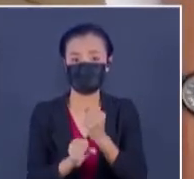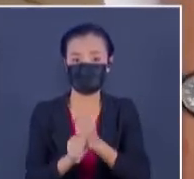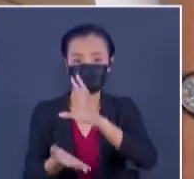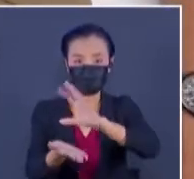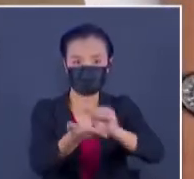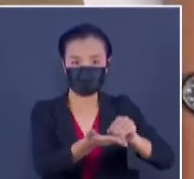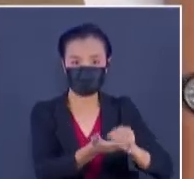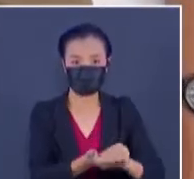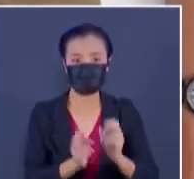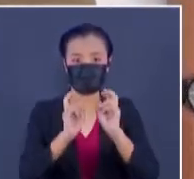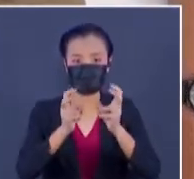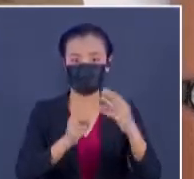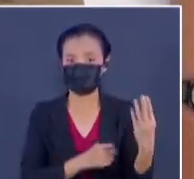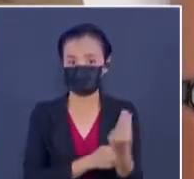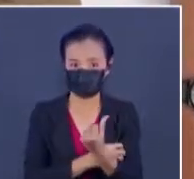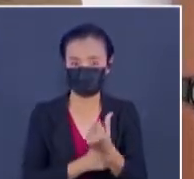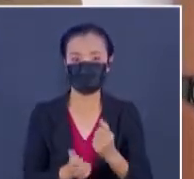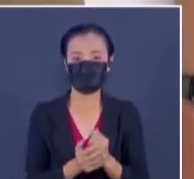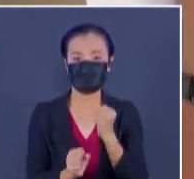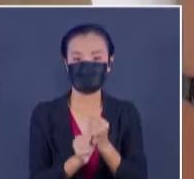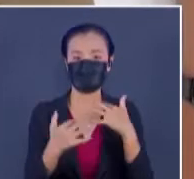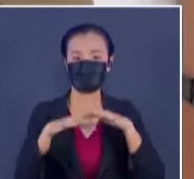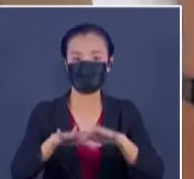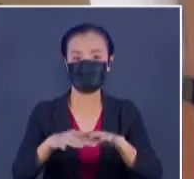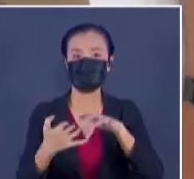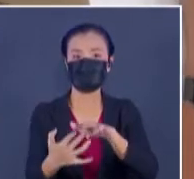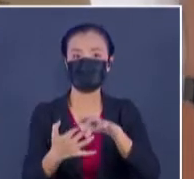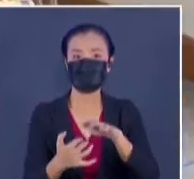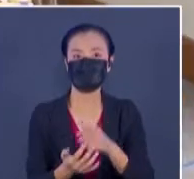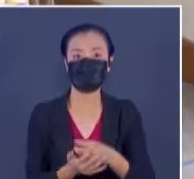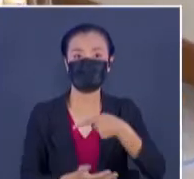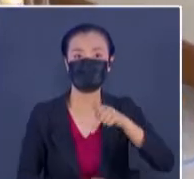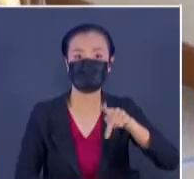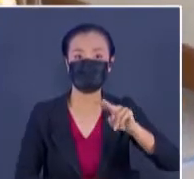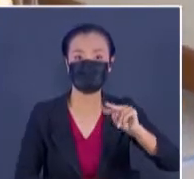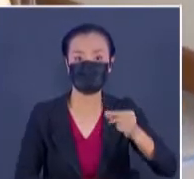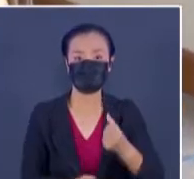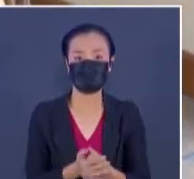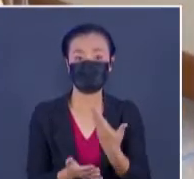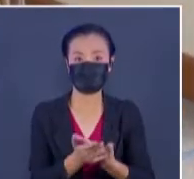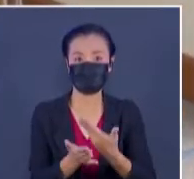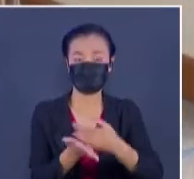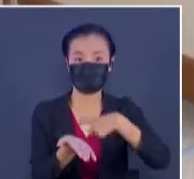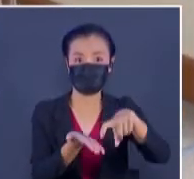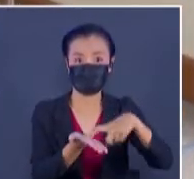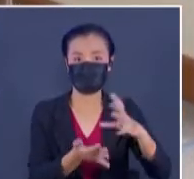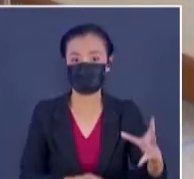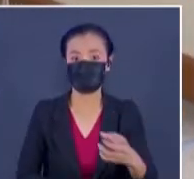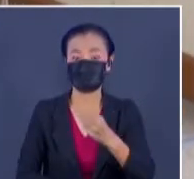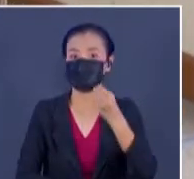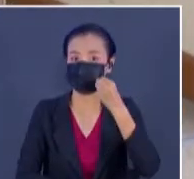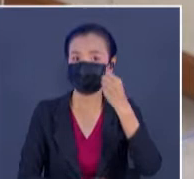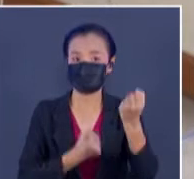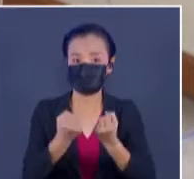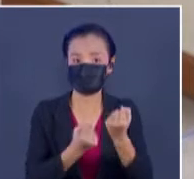คดีเพื่อให้เกิดความรวดเร็วนะครับแล้วก็ประสานไปยังปปง.ตรวจสอบเส้นทางการเงินแล้วก็ไปยึดทรัพย์ครับยึดทรัพย์ได้ก็นำเงิน